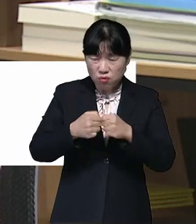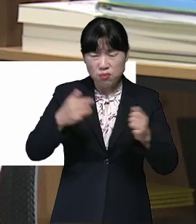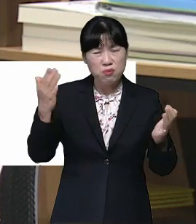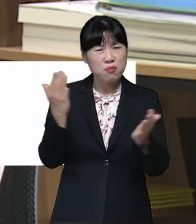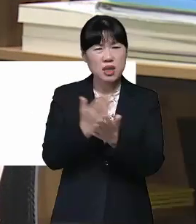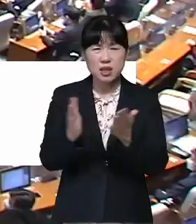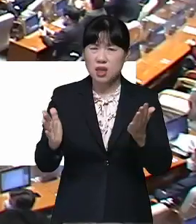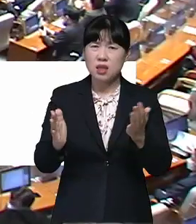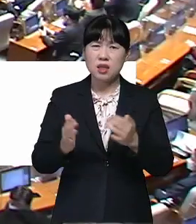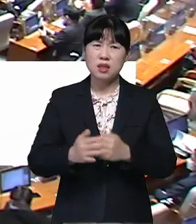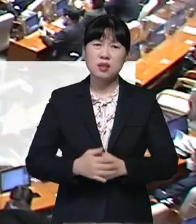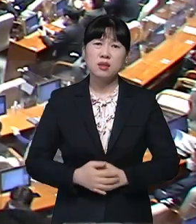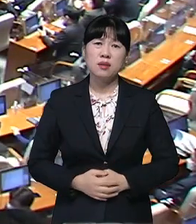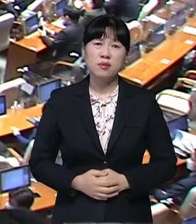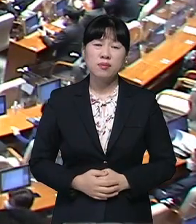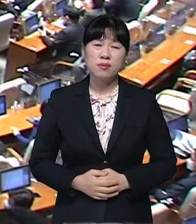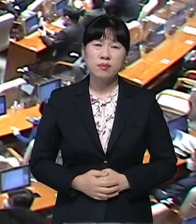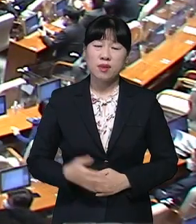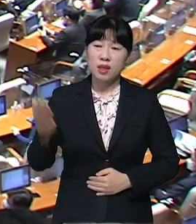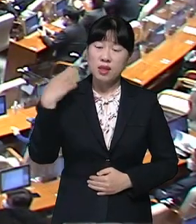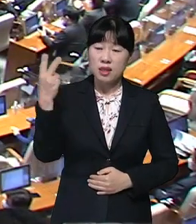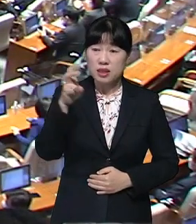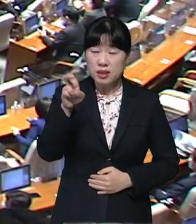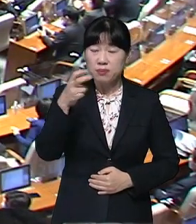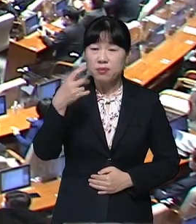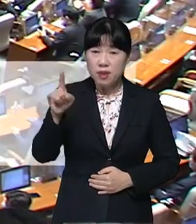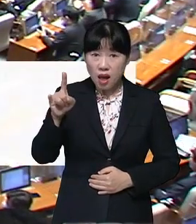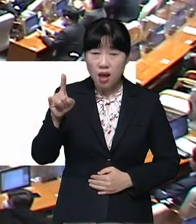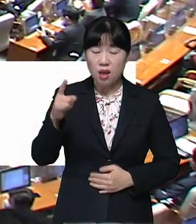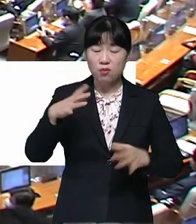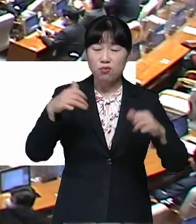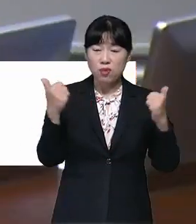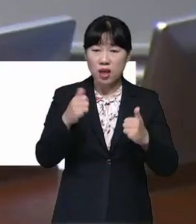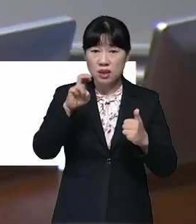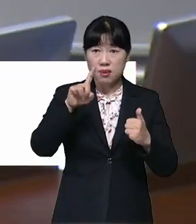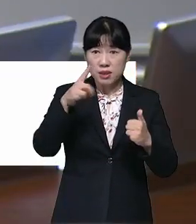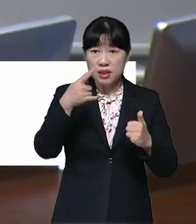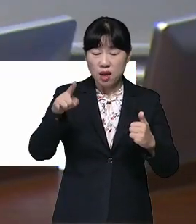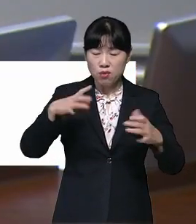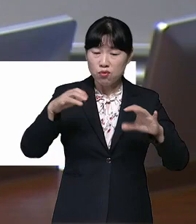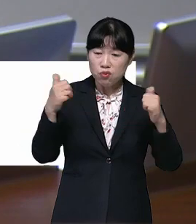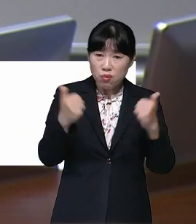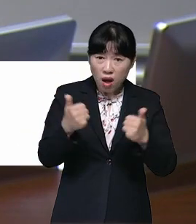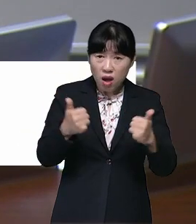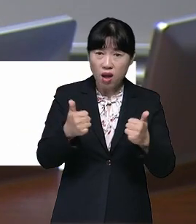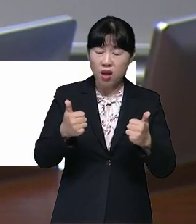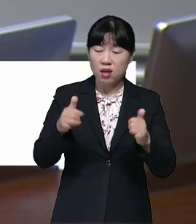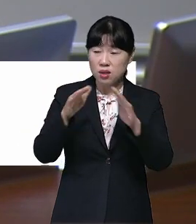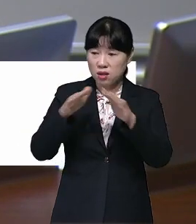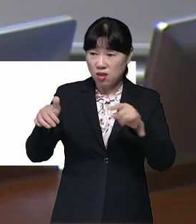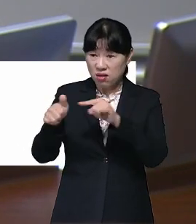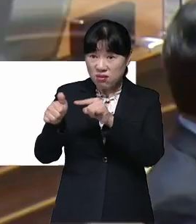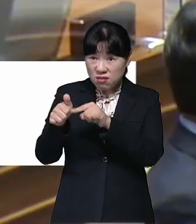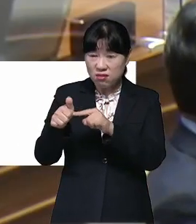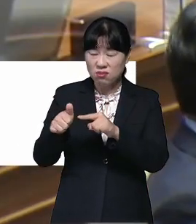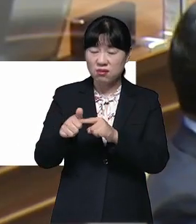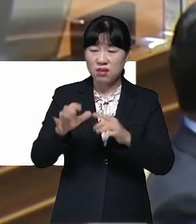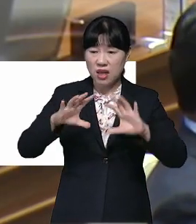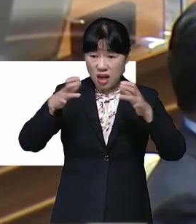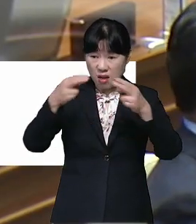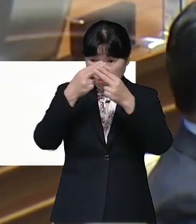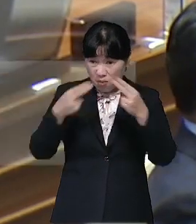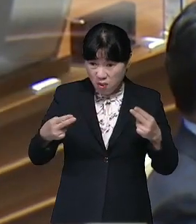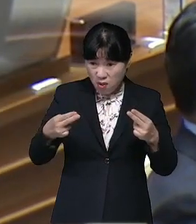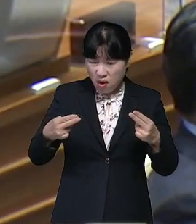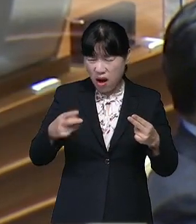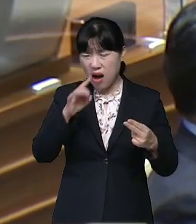맞지 않습니다 지난 20대 국회에 이어 의 11대 국회에서도 전시를 국가 장에서 배제하는 법안이